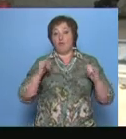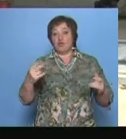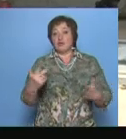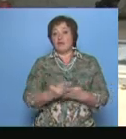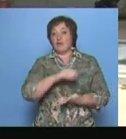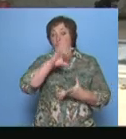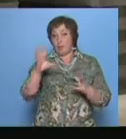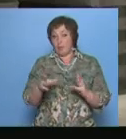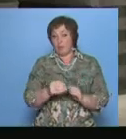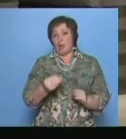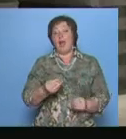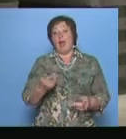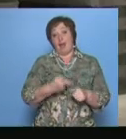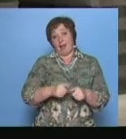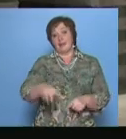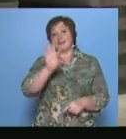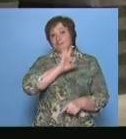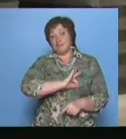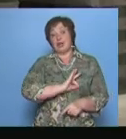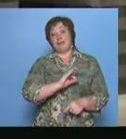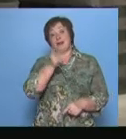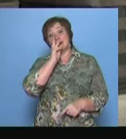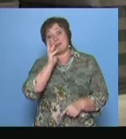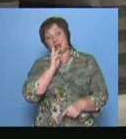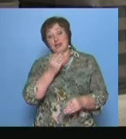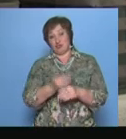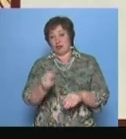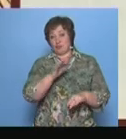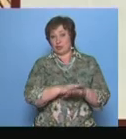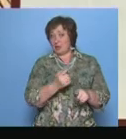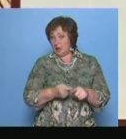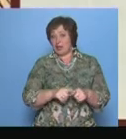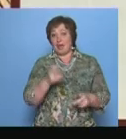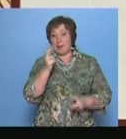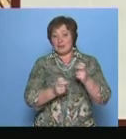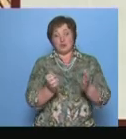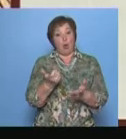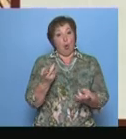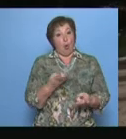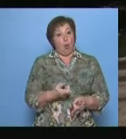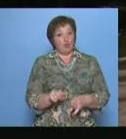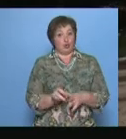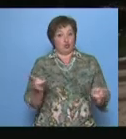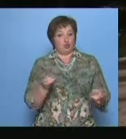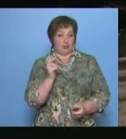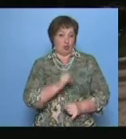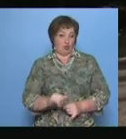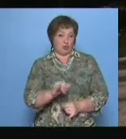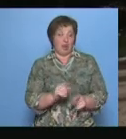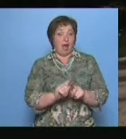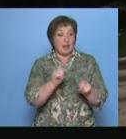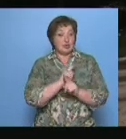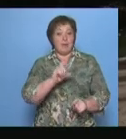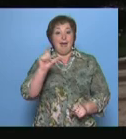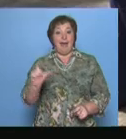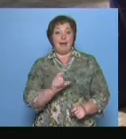прибыль, пойдут зарплаты и отчисления в бюджет. Такие производства республике очень нужны, и для них в Удмуртии хотят создать особую